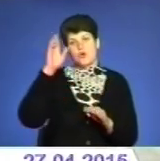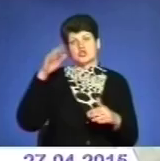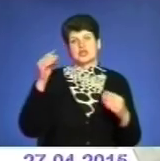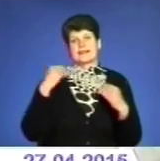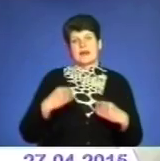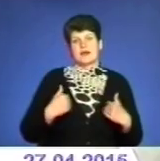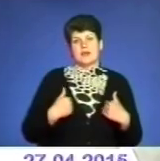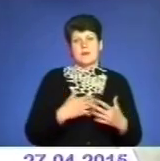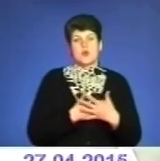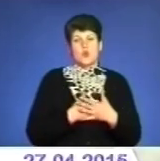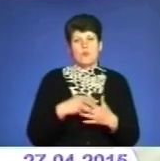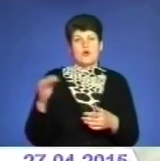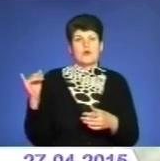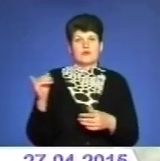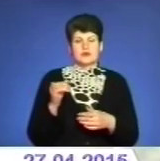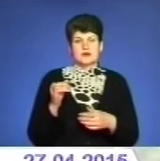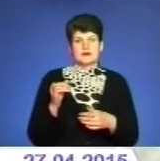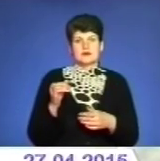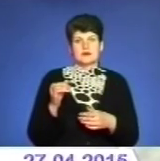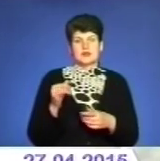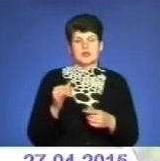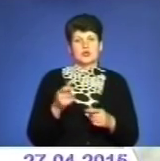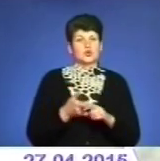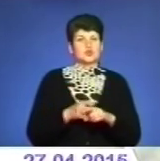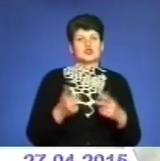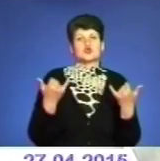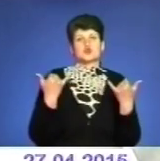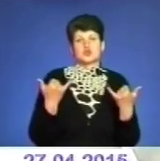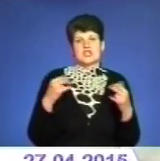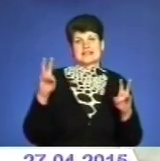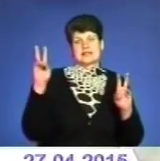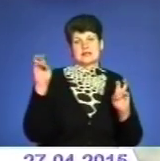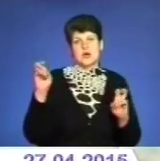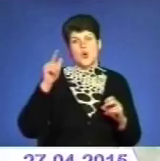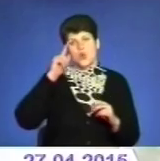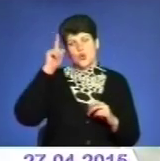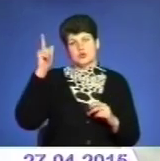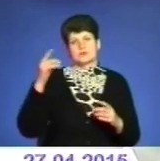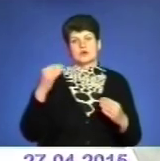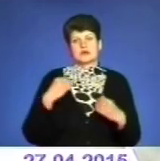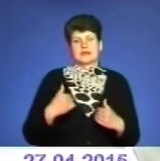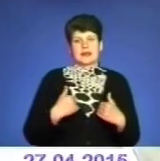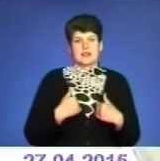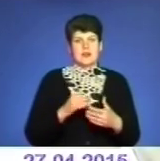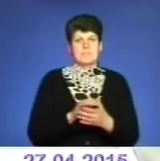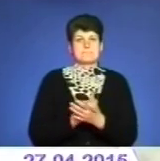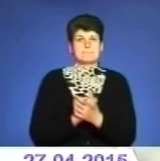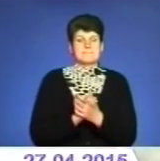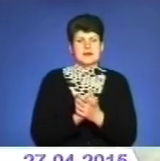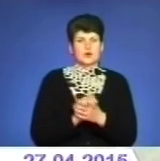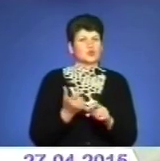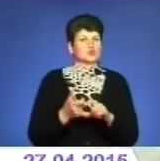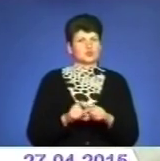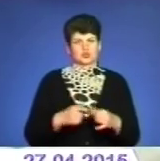любові» і така, знаєте, дуже сучасна тема йде «О Господи, дай нам миру». Дуже по-сучасному